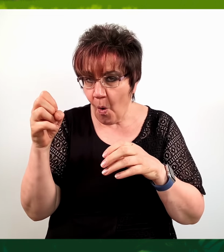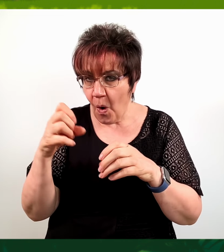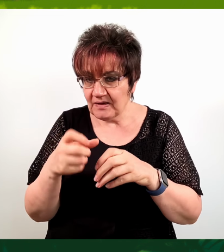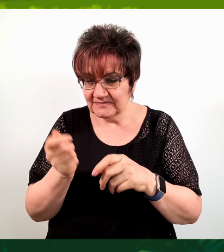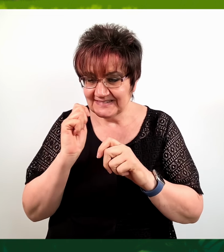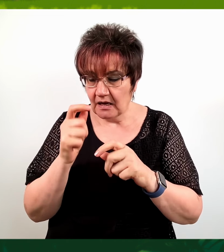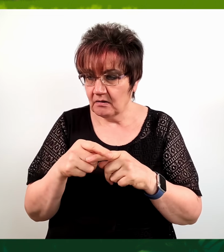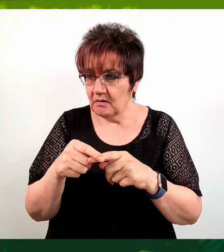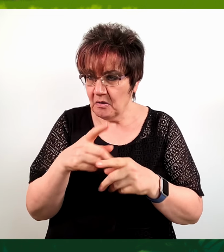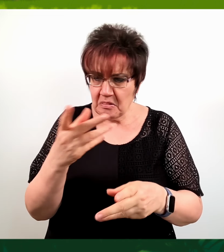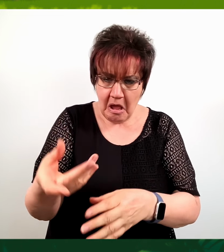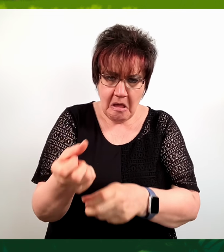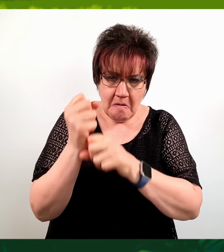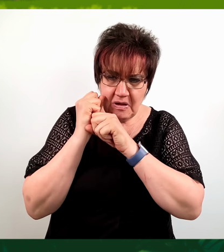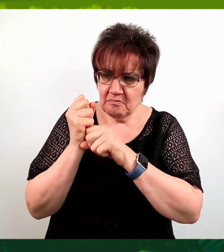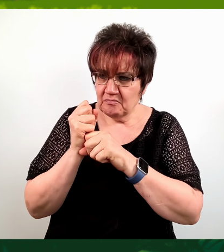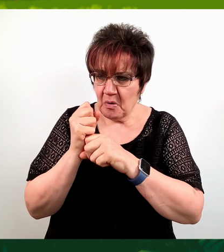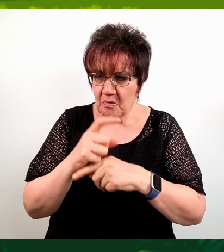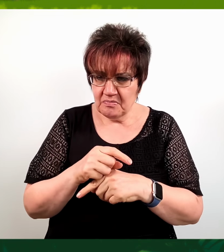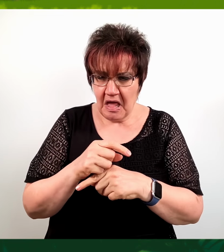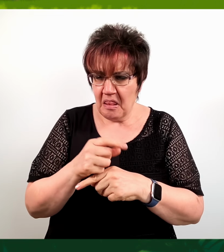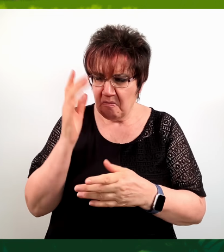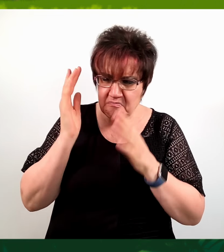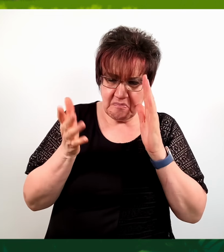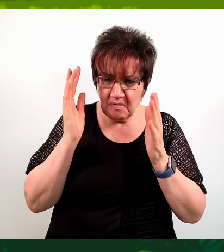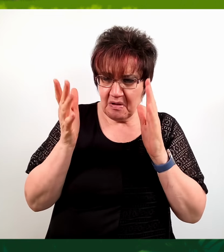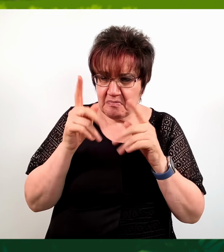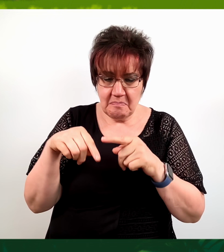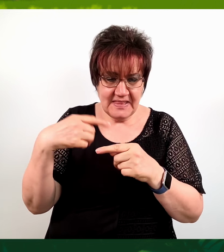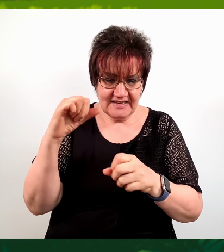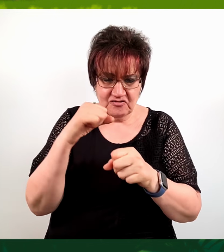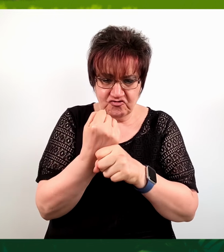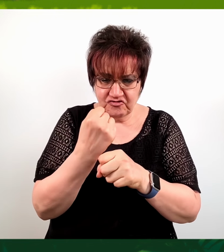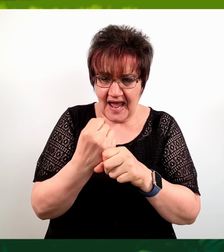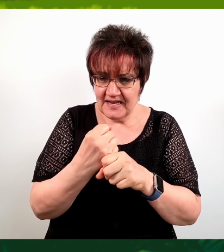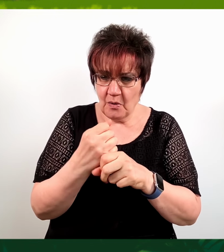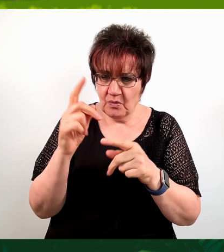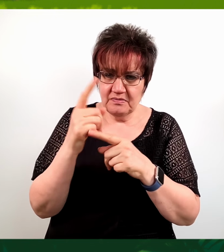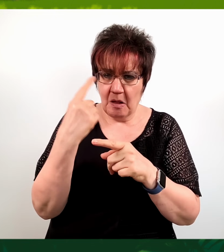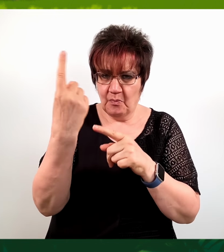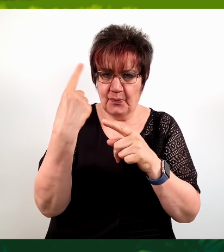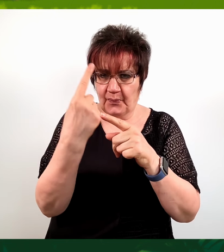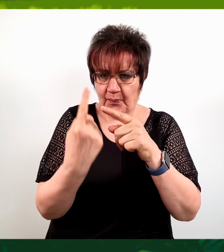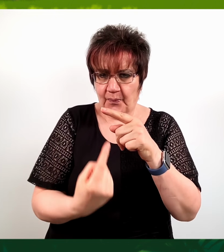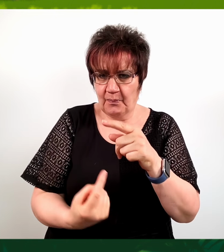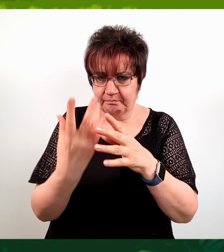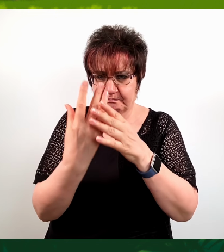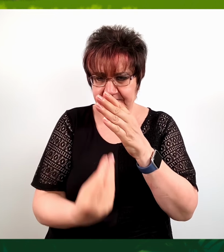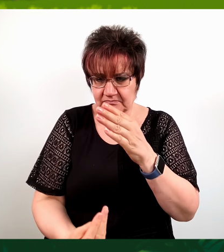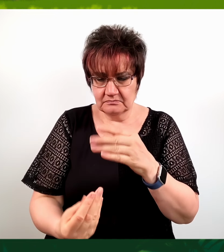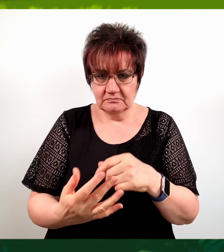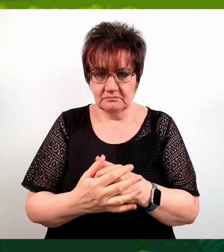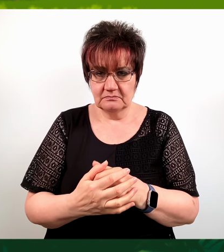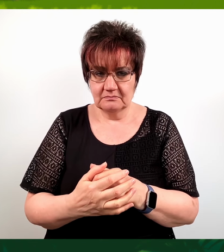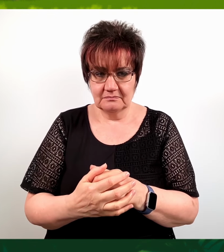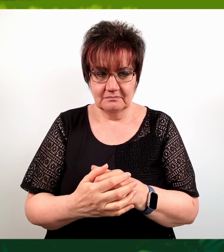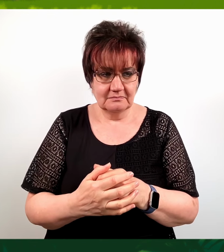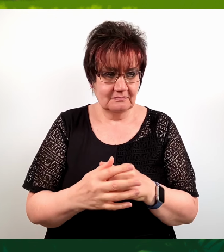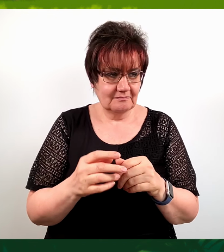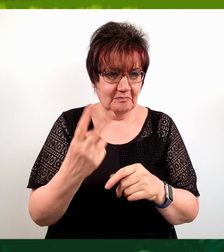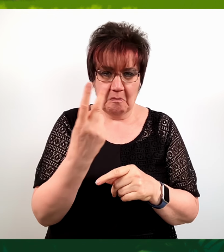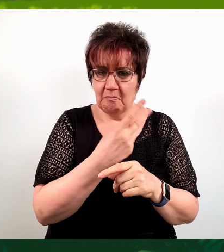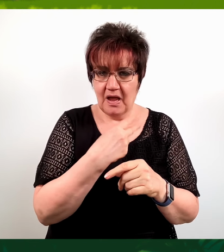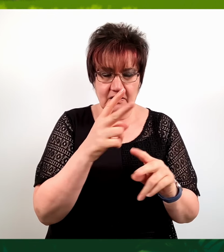ein Wort zu sagen, rann er wie der Blitz zum nächsten Stein und vergrub sich in die Erde. Schon